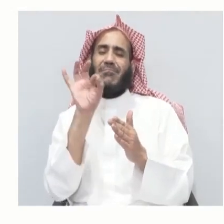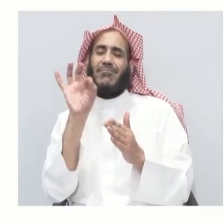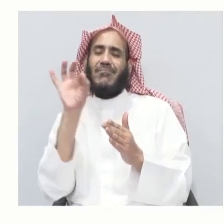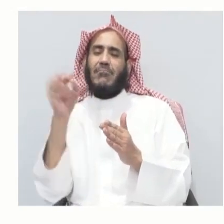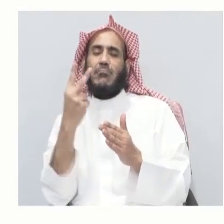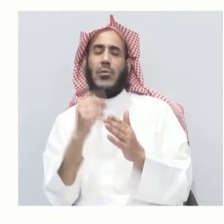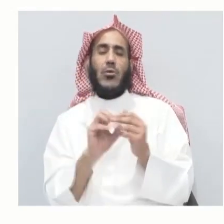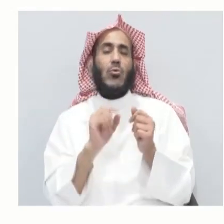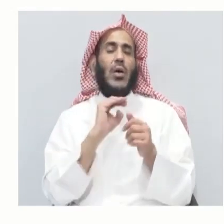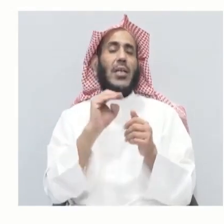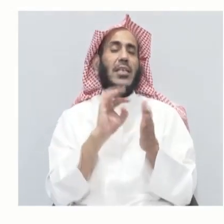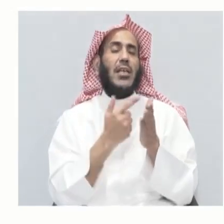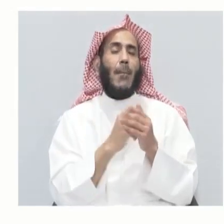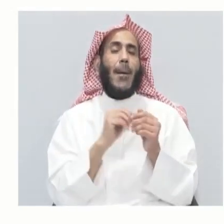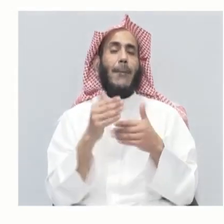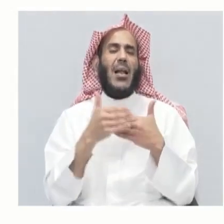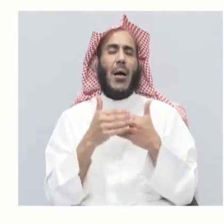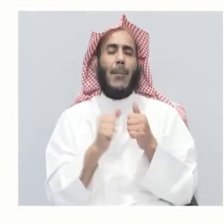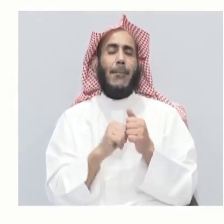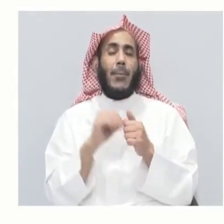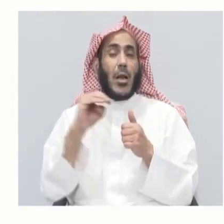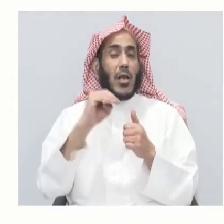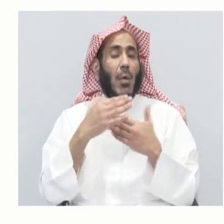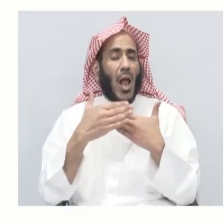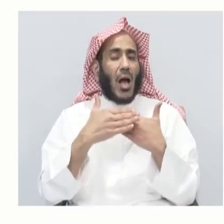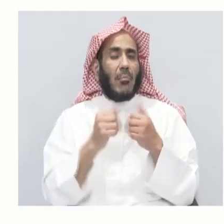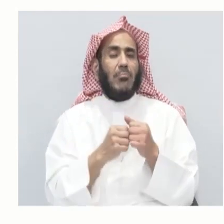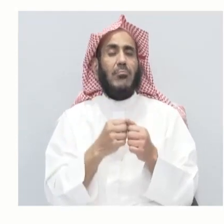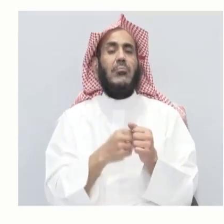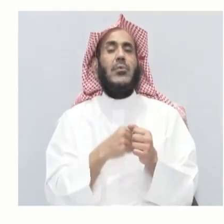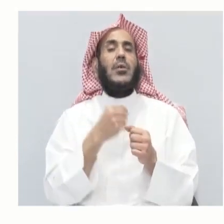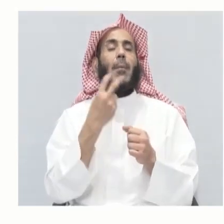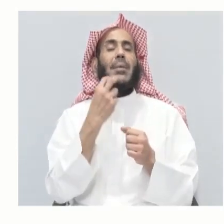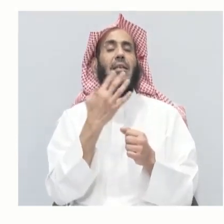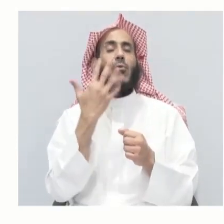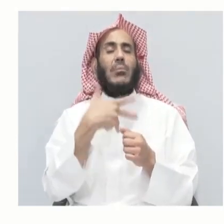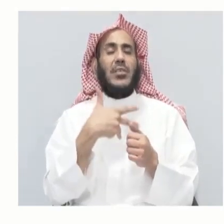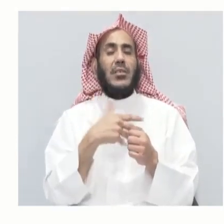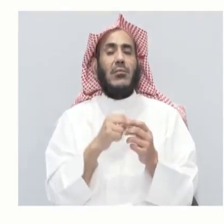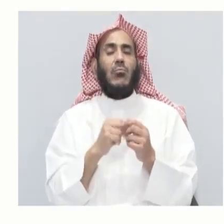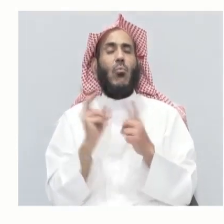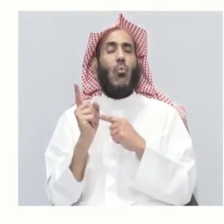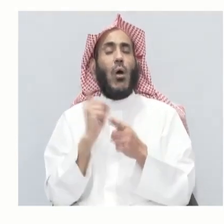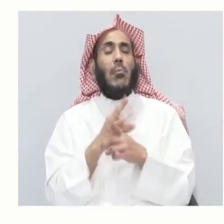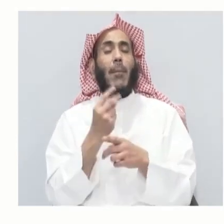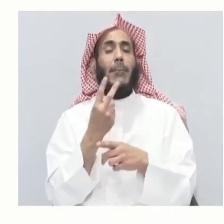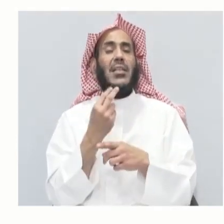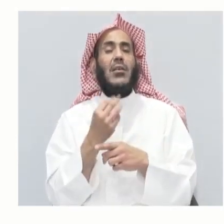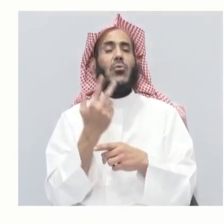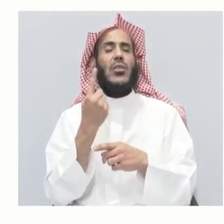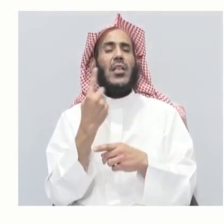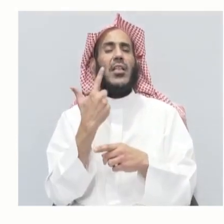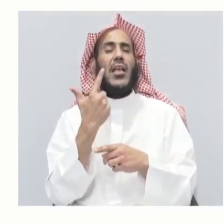تصبح الاجابه الاقرب لدينا الاقرب لاحظ ماذا اقول هنا 250 الاجابه وانا 252 تاخذ